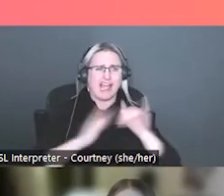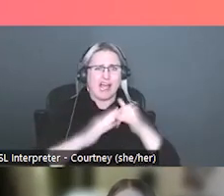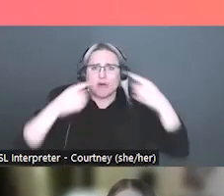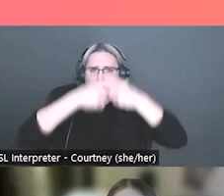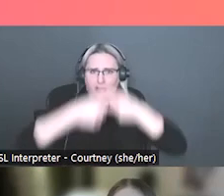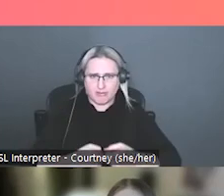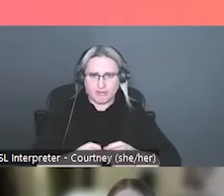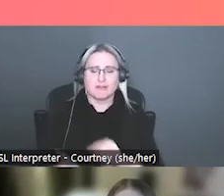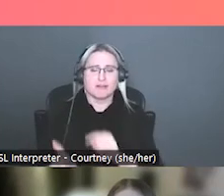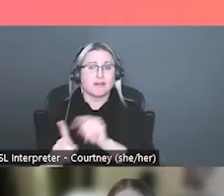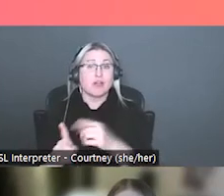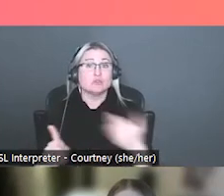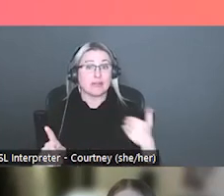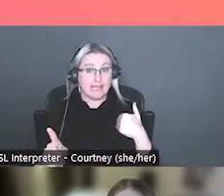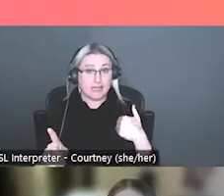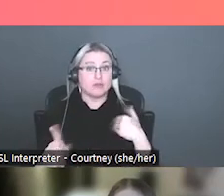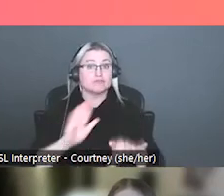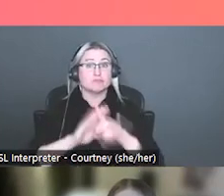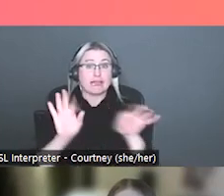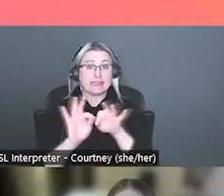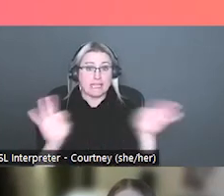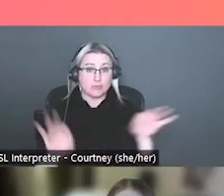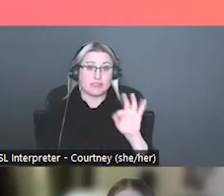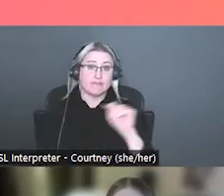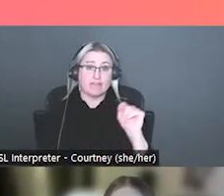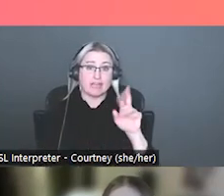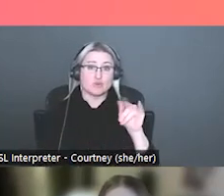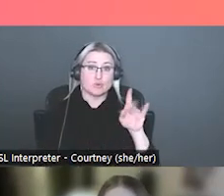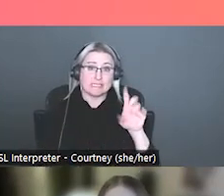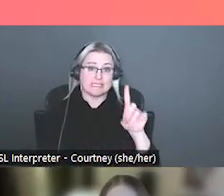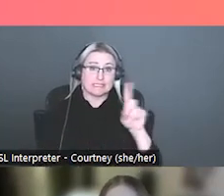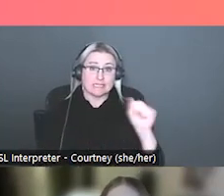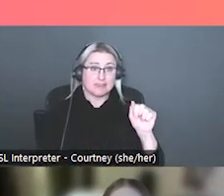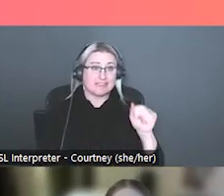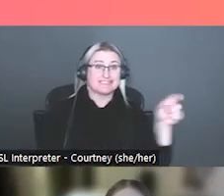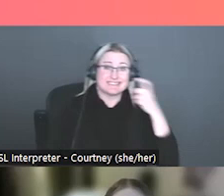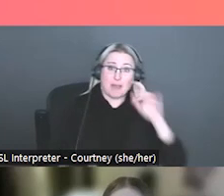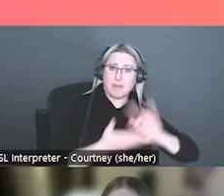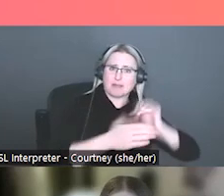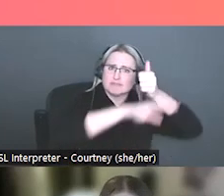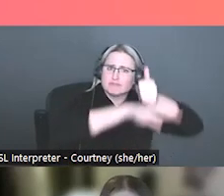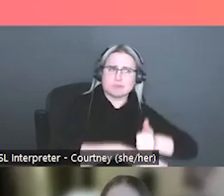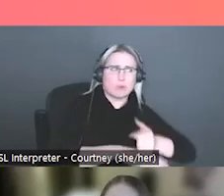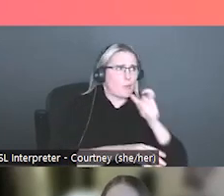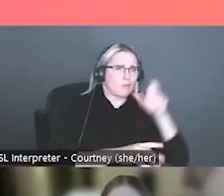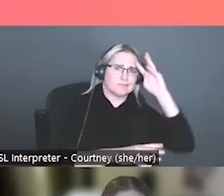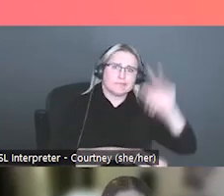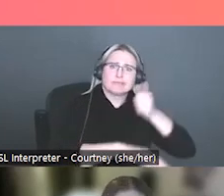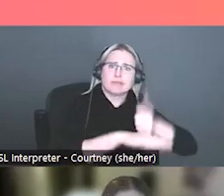adoptons le langage de personnes corpulentes, racialisées et en situation de handicap afin de